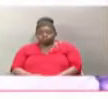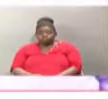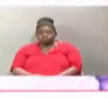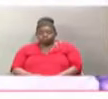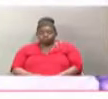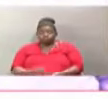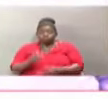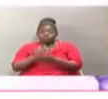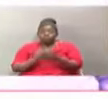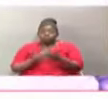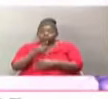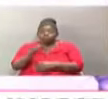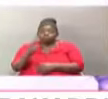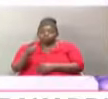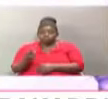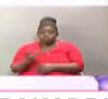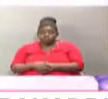Abamu ku mmwe